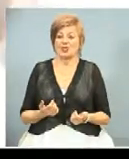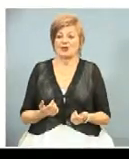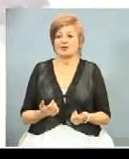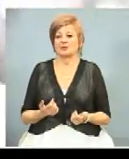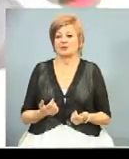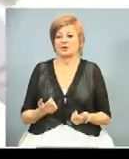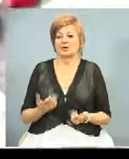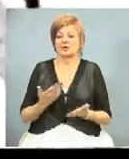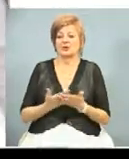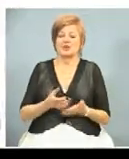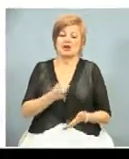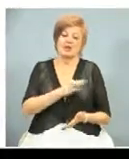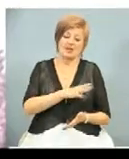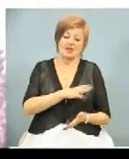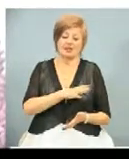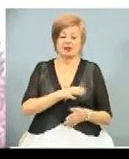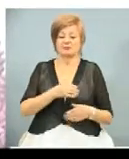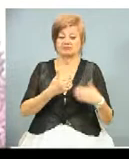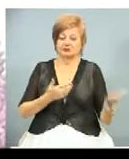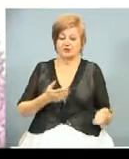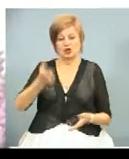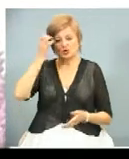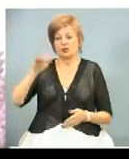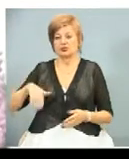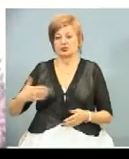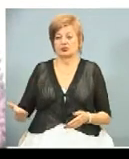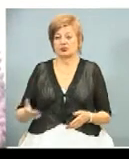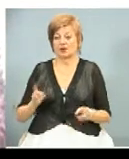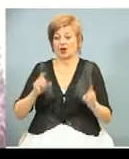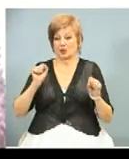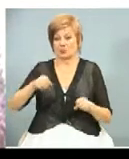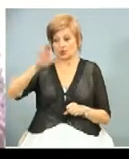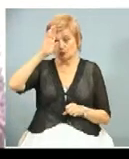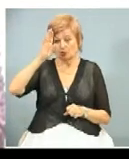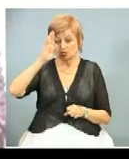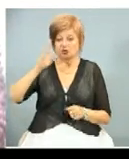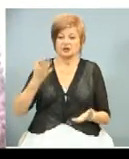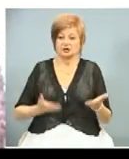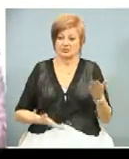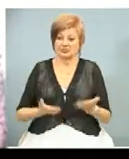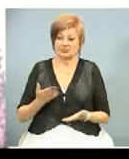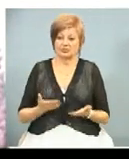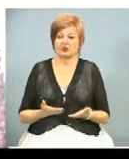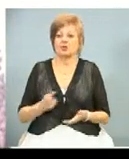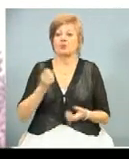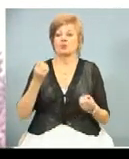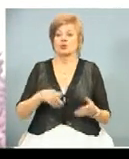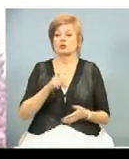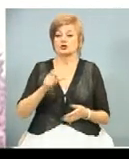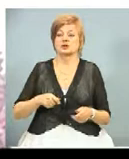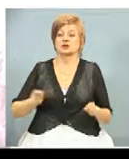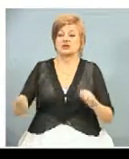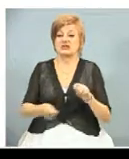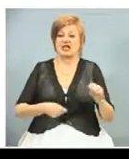Белом, а он на черном боке. Не знаю, так это могут быть и мужчины, и женщины. Просто люди с серпами,